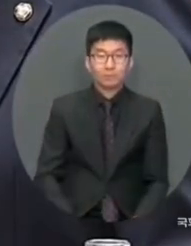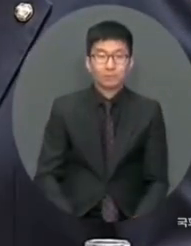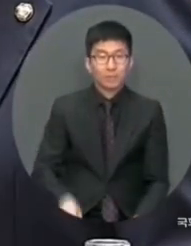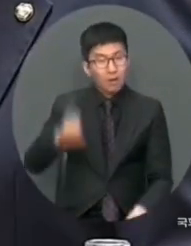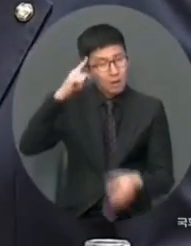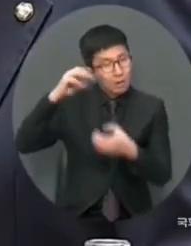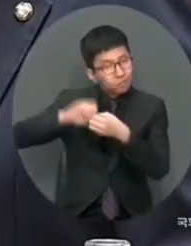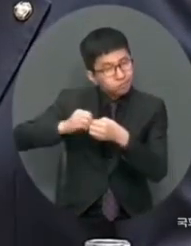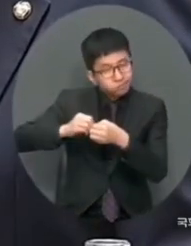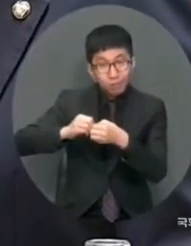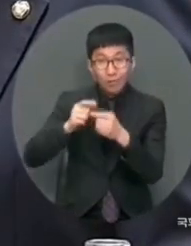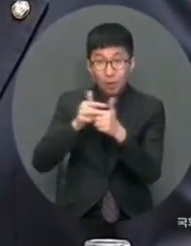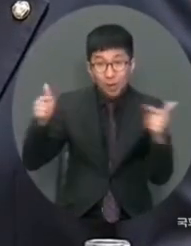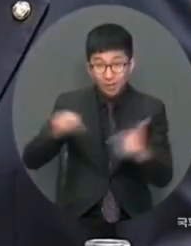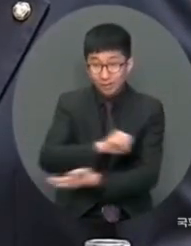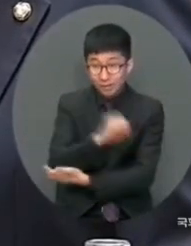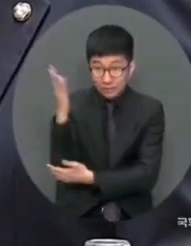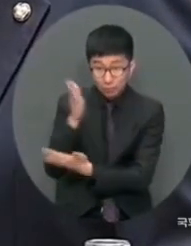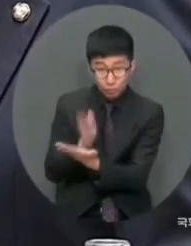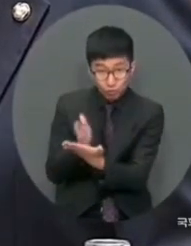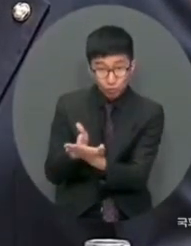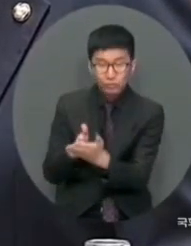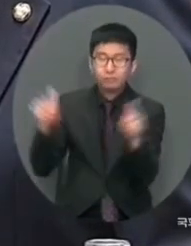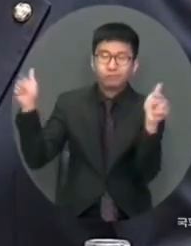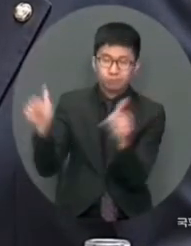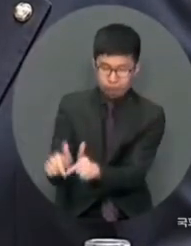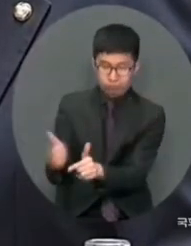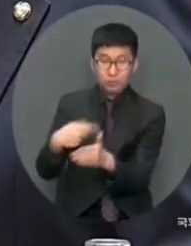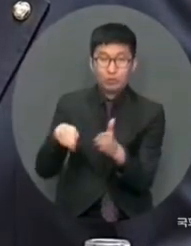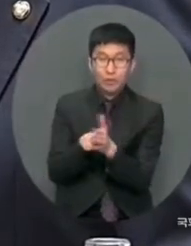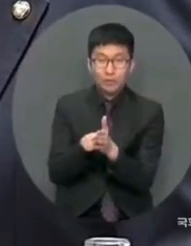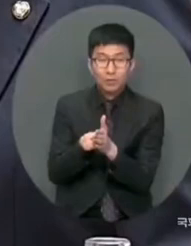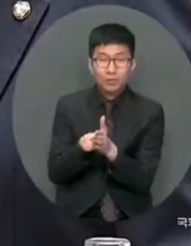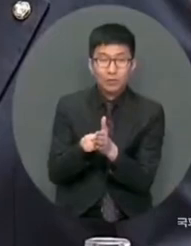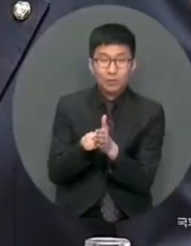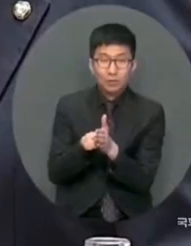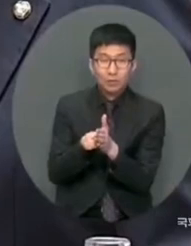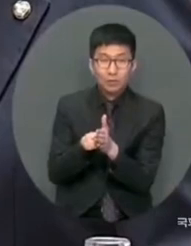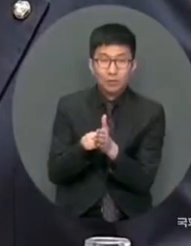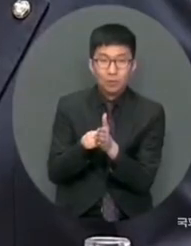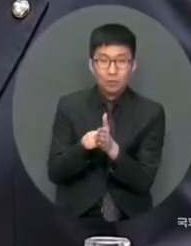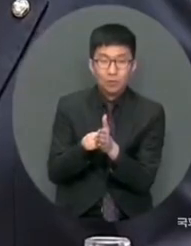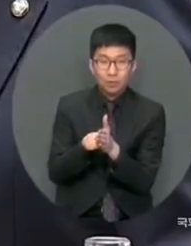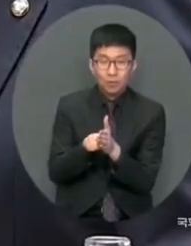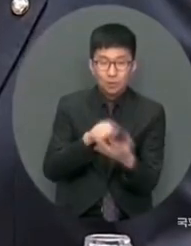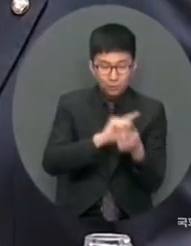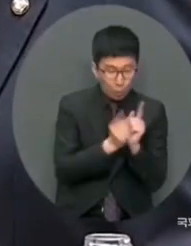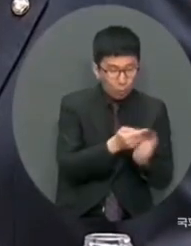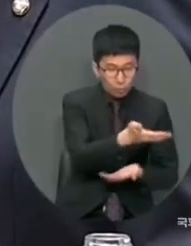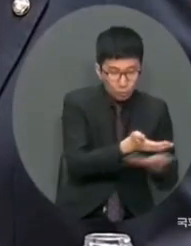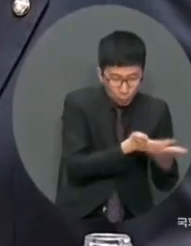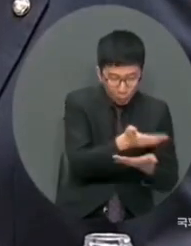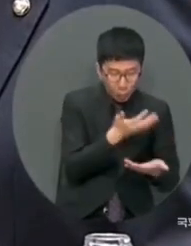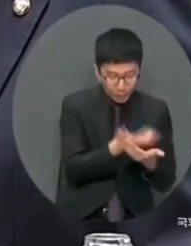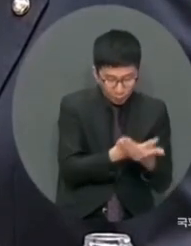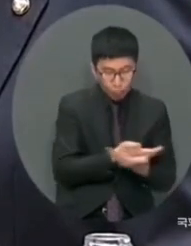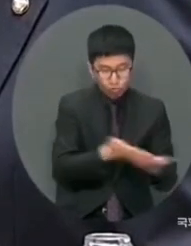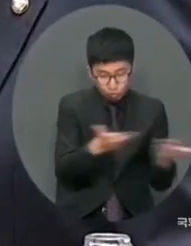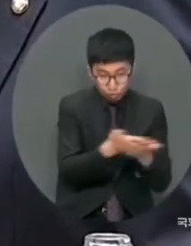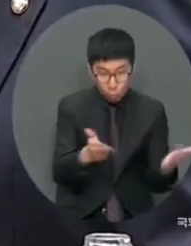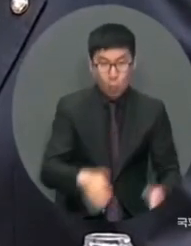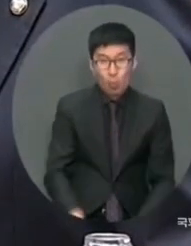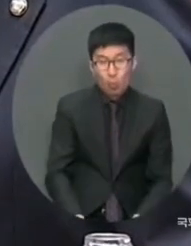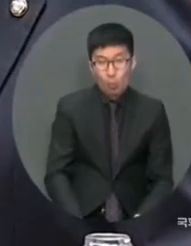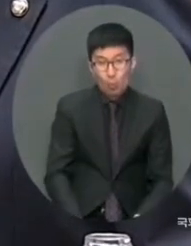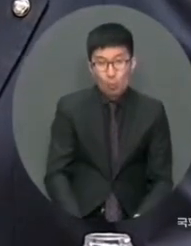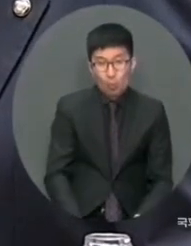괴담 수준의 기사들이 나오게 하지 않도록 각 분야에서 열심히 소통하고 자료도 공급하고